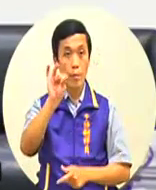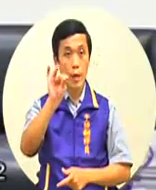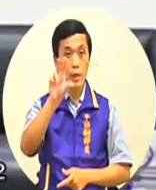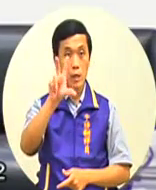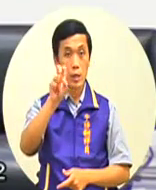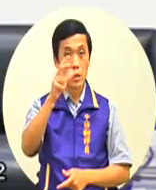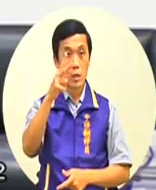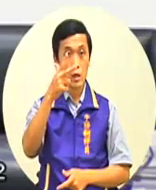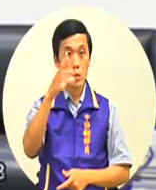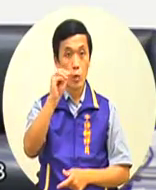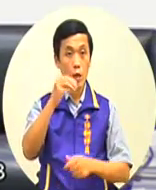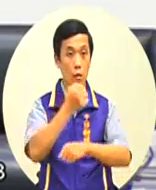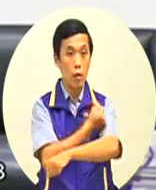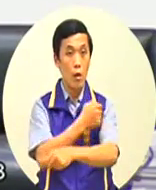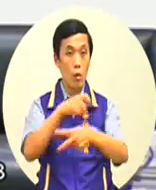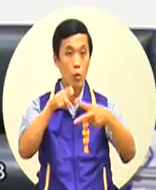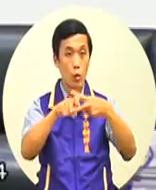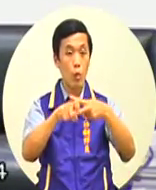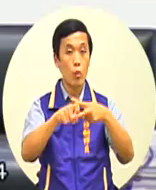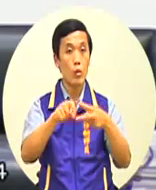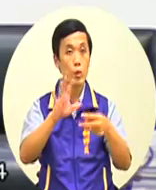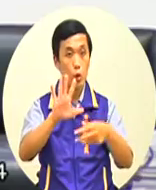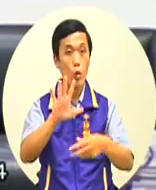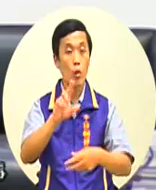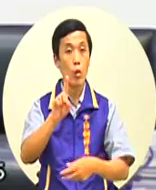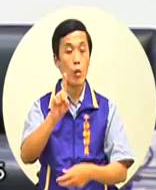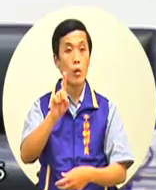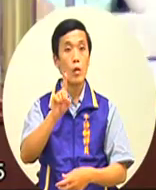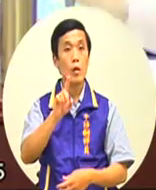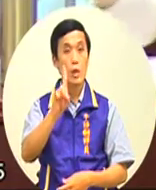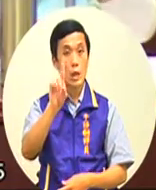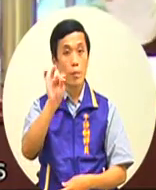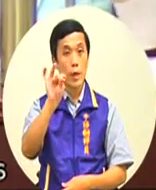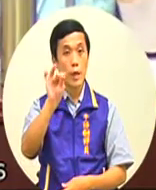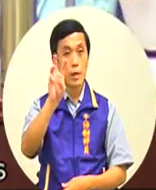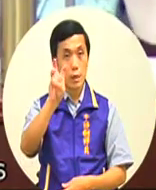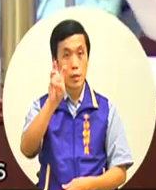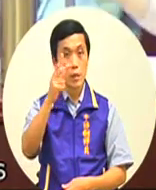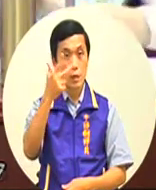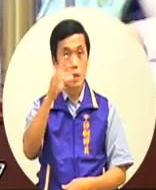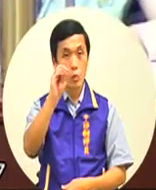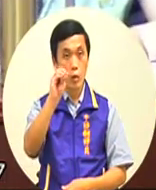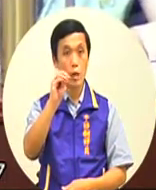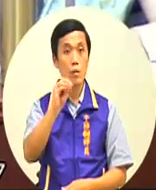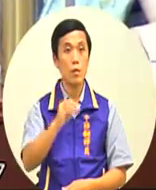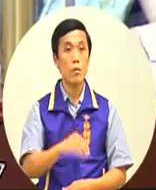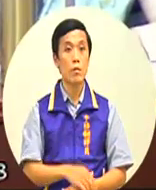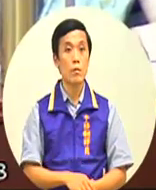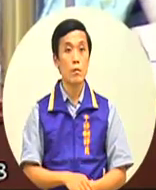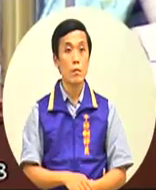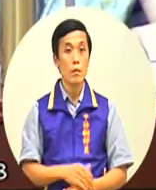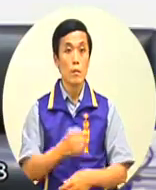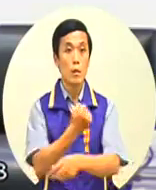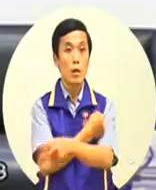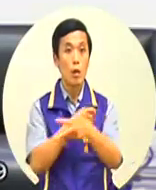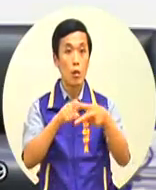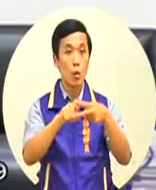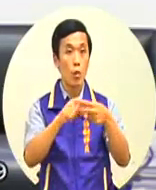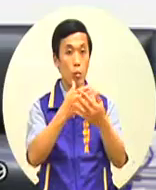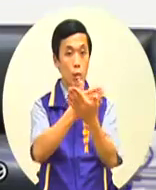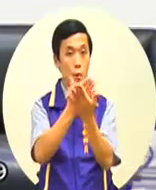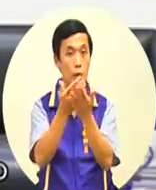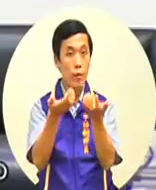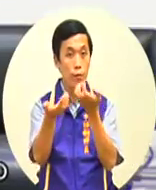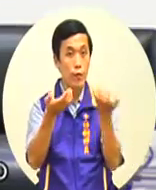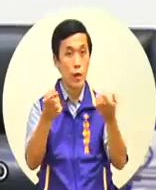多少劳工？100多万。 劳工的话有137万。 137万劳工，但劳工有分很多种，有职